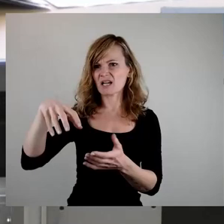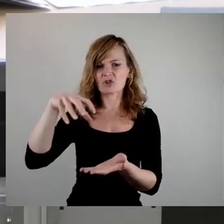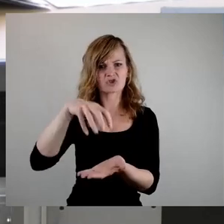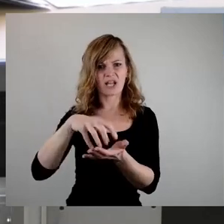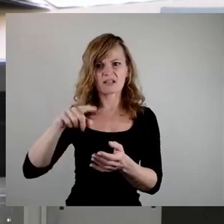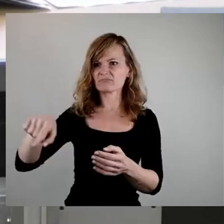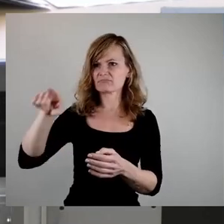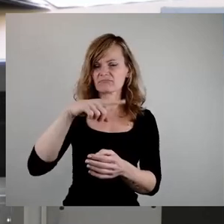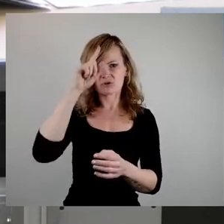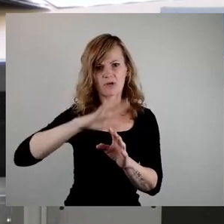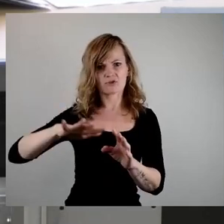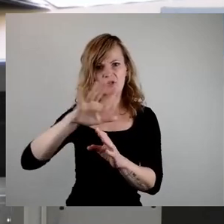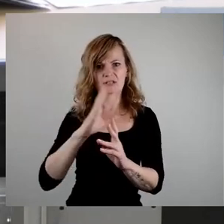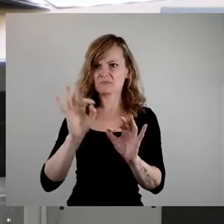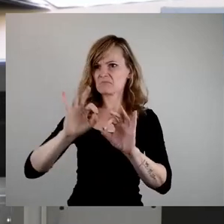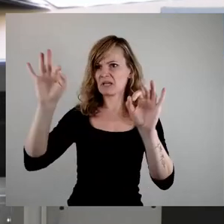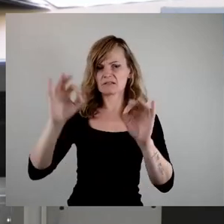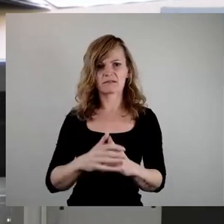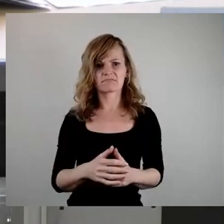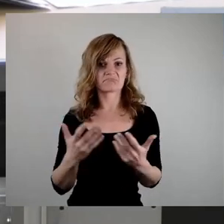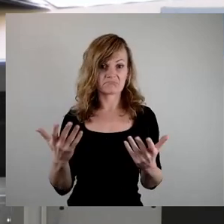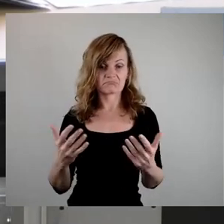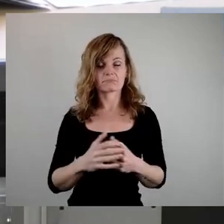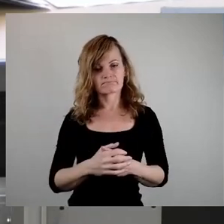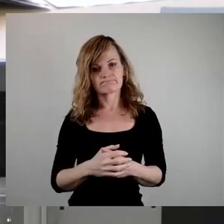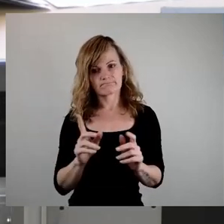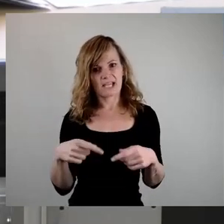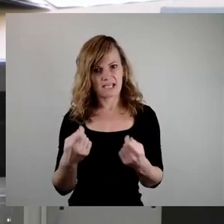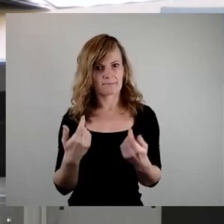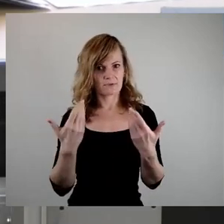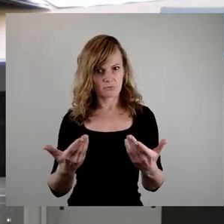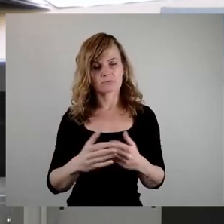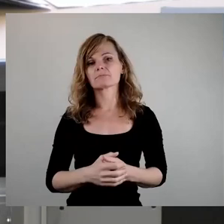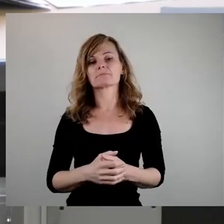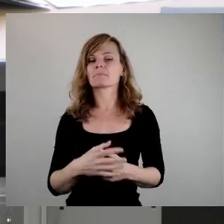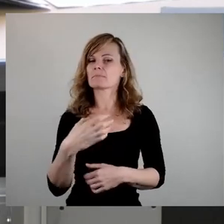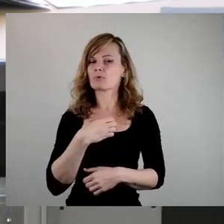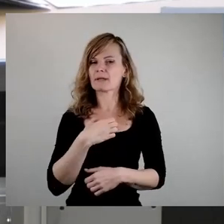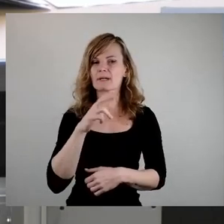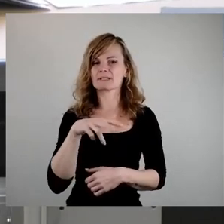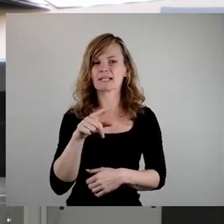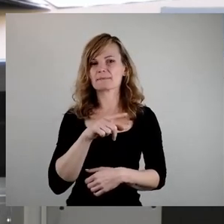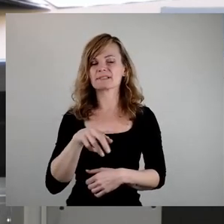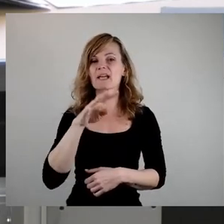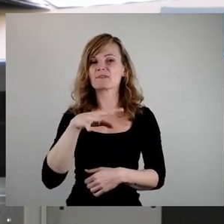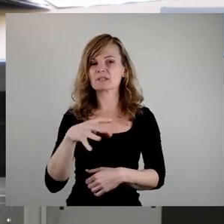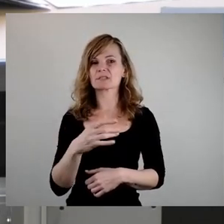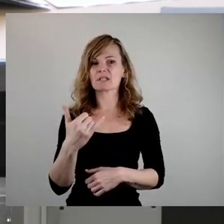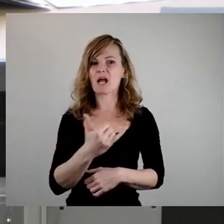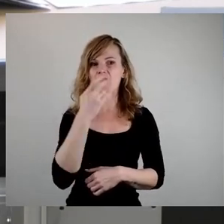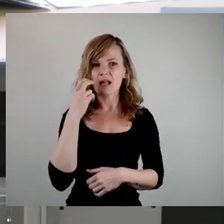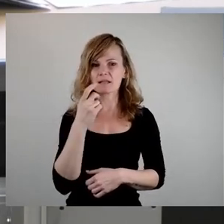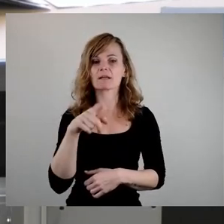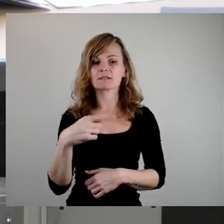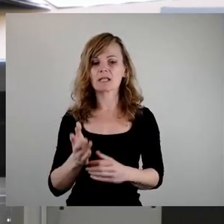gewesen. Großes Problem ist dann, dass eigentlich dann auch ab 13 bis 14 Jahren dann eigentlich dann die Mädchen dann entweder aufhören zu trainieren,